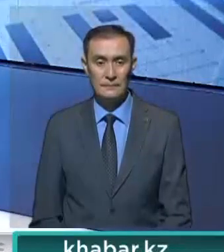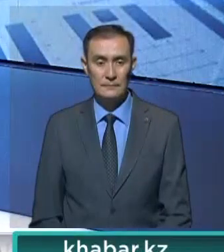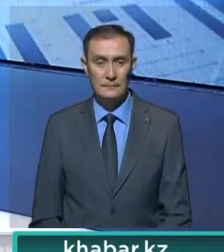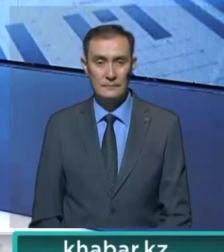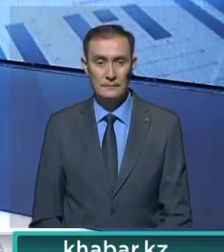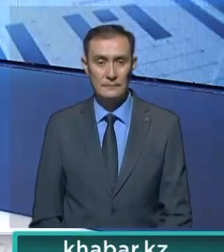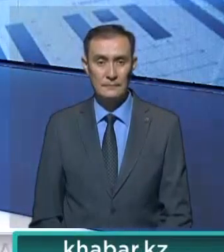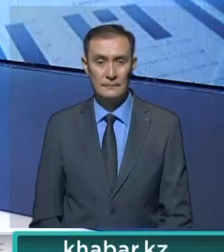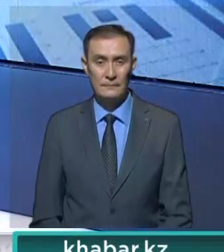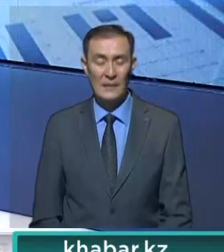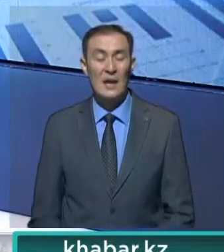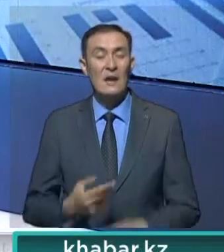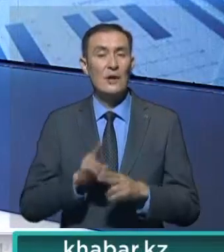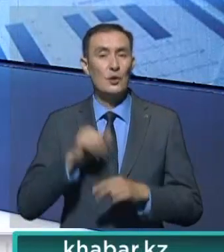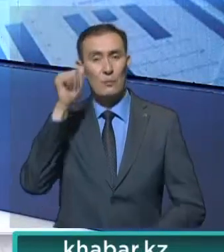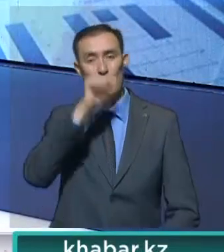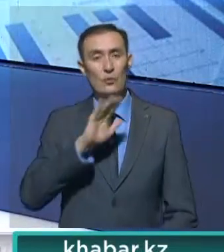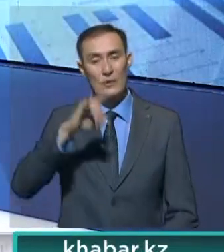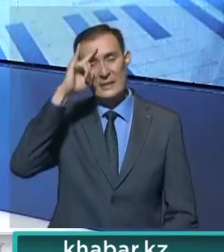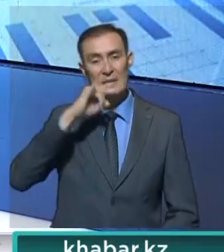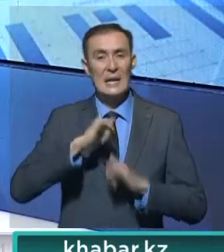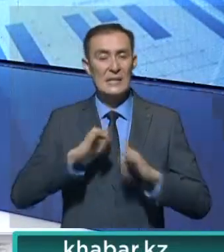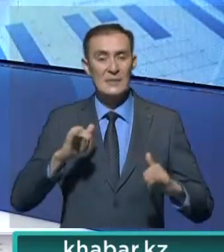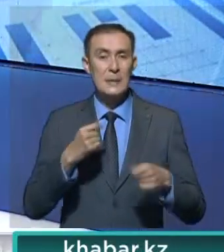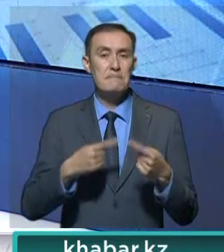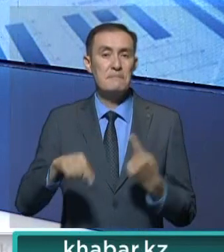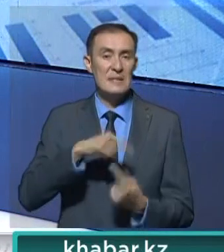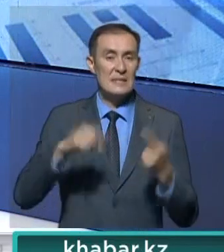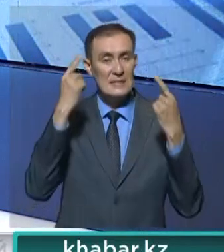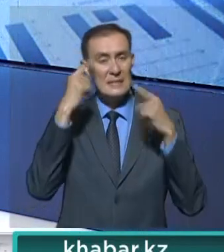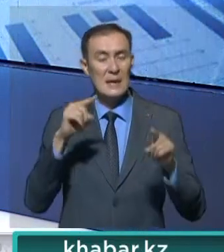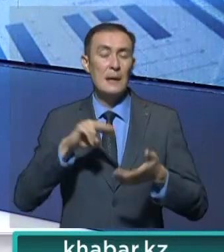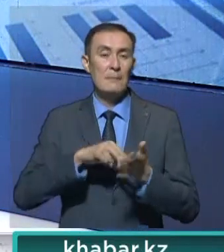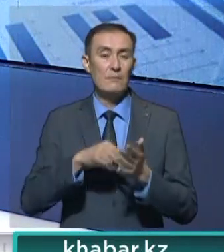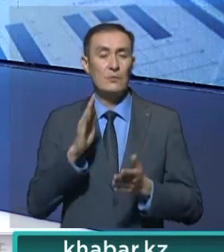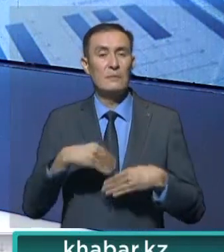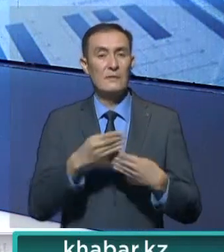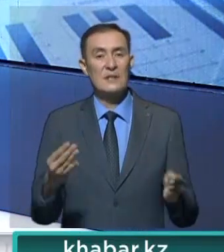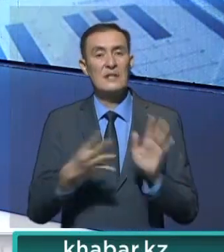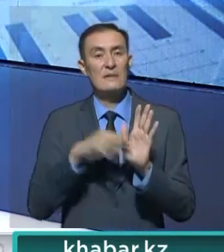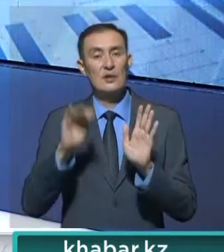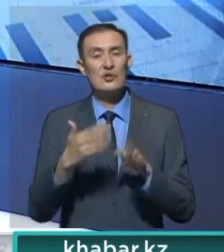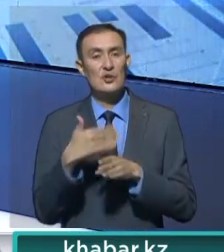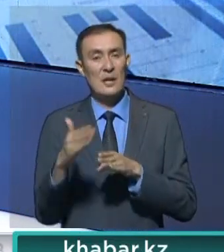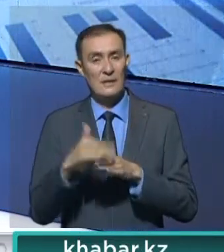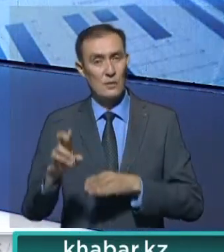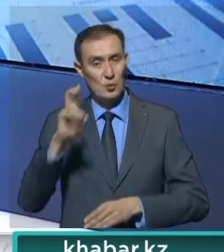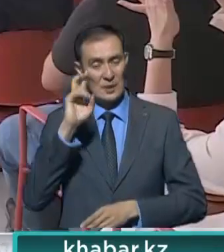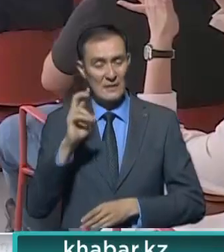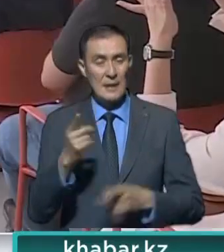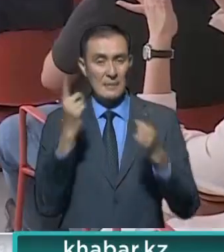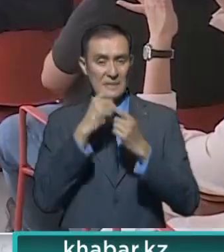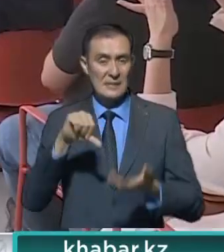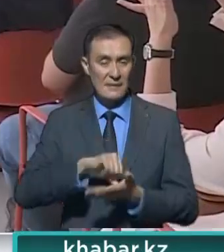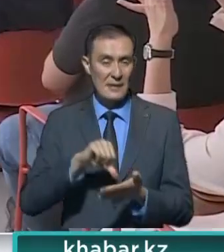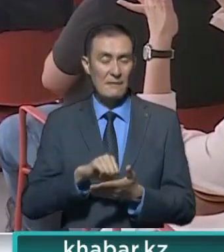И к другим темам. В этом году в Казахстане на развитие бизнес-идей государство планирует выдать 9 тысяч грантов. Об этом сообщили